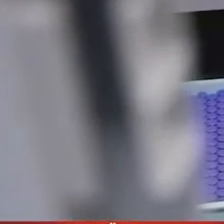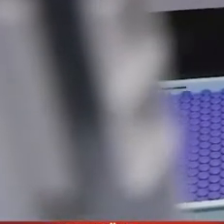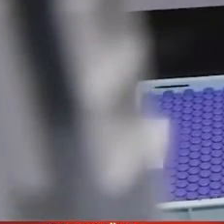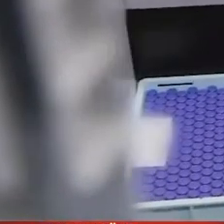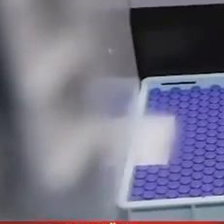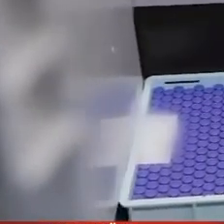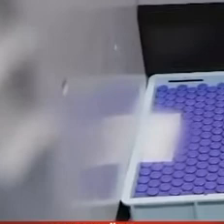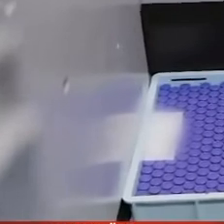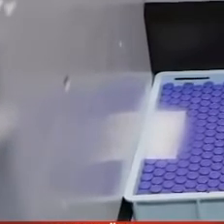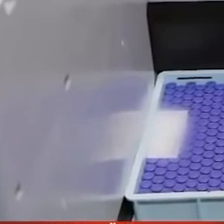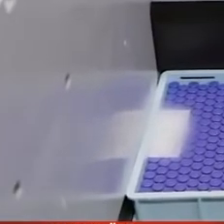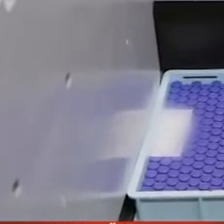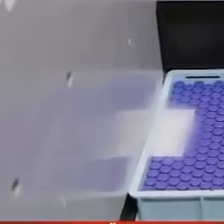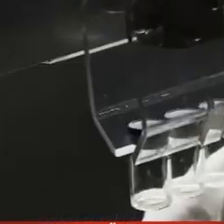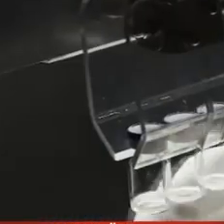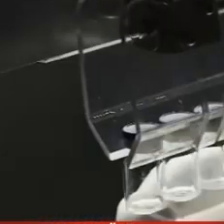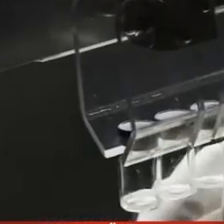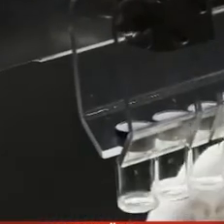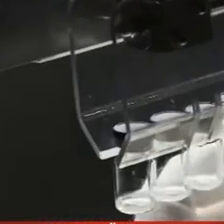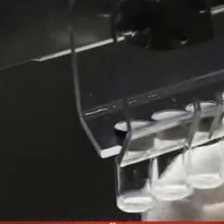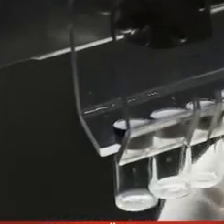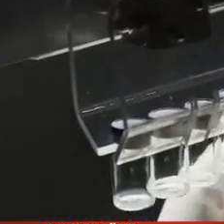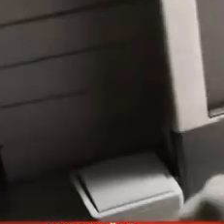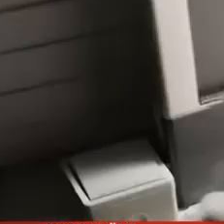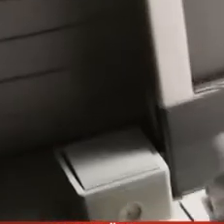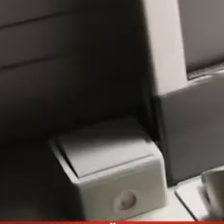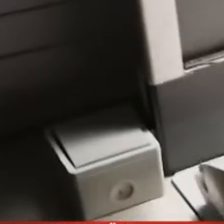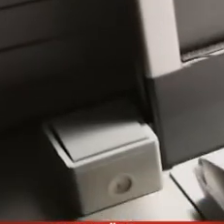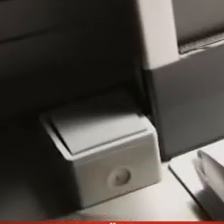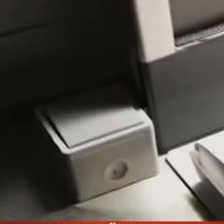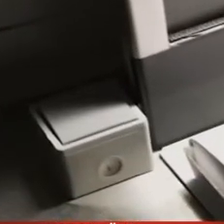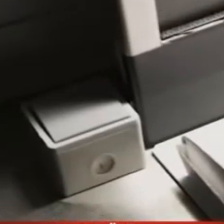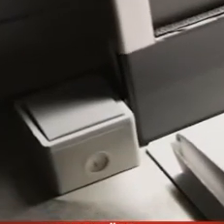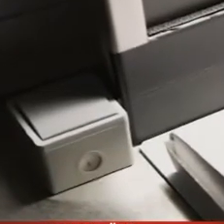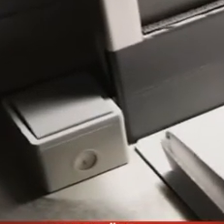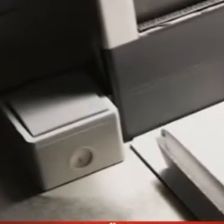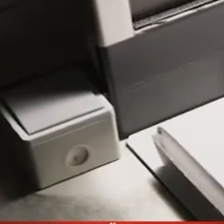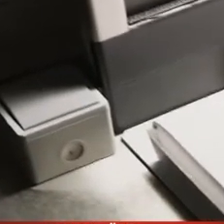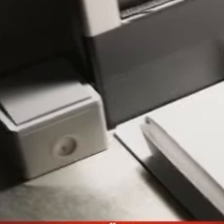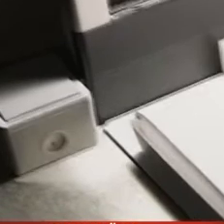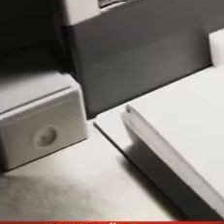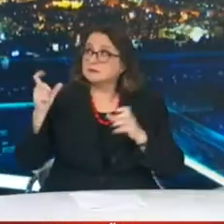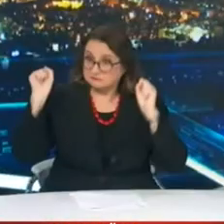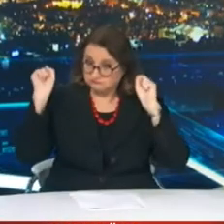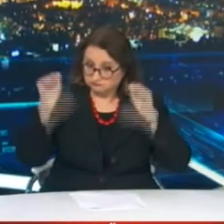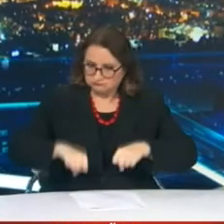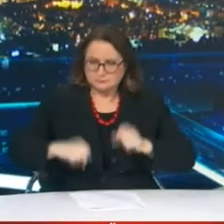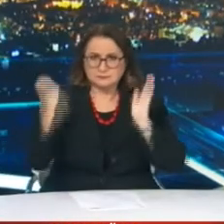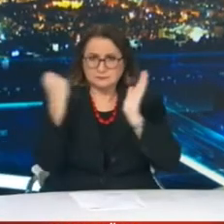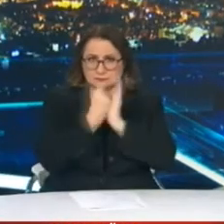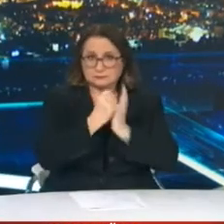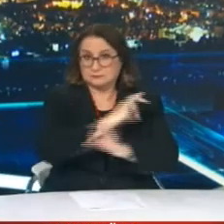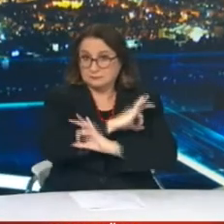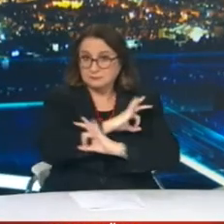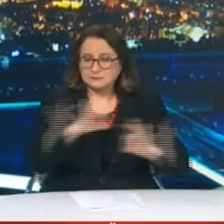429.000 εμβόλια από την Pfizer, ενώ τις επόμενους μήνες θα έρθουν και τα εμβόλια από άλλες εταιρείες. Στις 26 Δεκεμβρίου, την ίδια